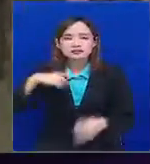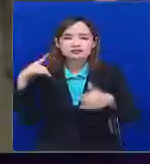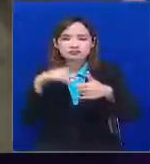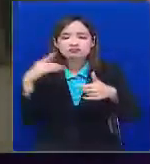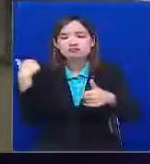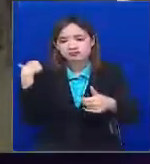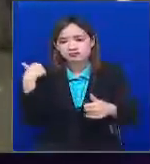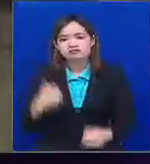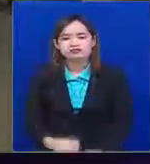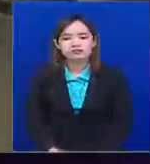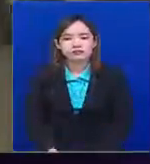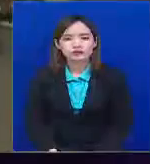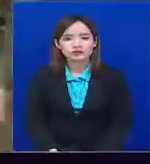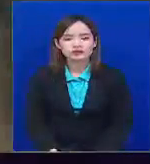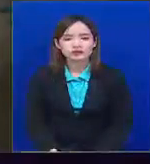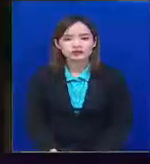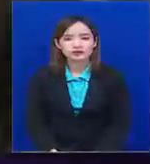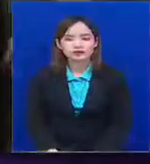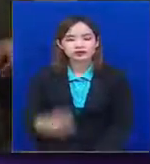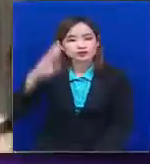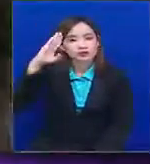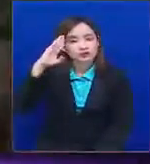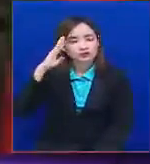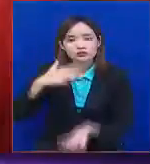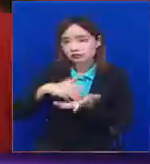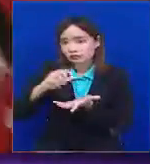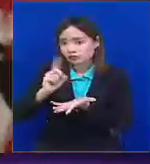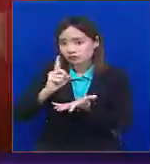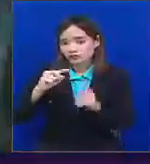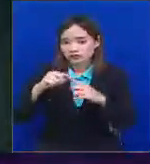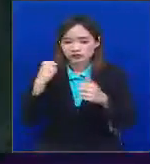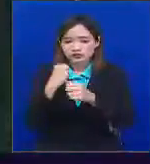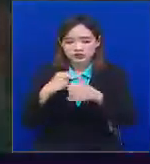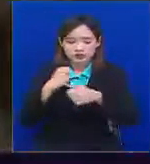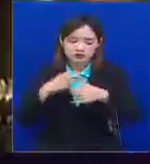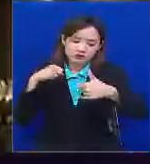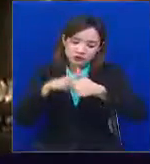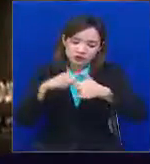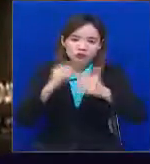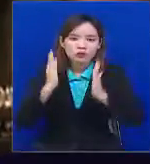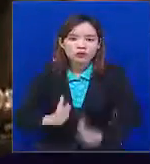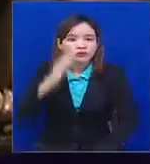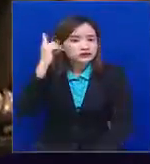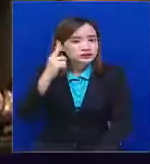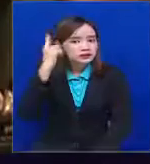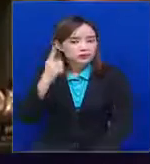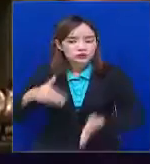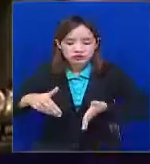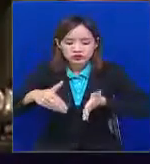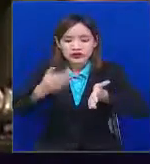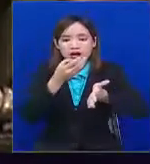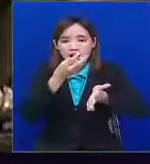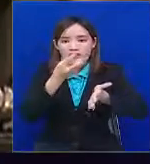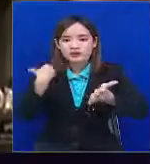ครับโดยพันตำรวจเอกนิธิธรกล่าวว่าเหตุการณ์ทำร้ายร่างกายนักท่องเที่ยวชาวอังกฤษบริเวณถนนข้าวสารที่มีการแชร์ผ่าน